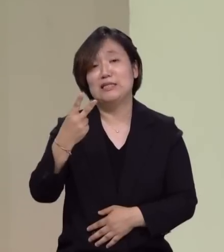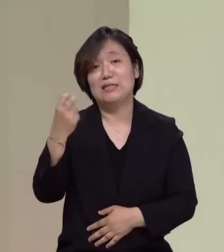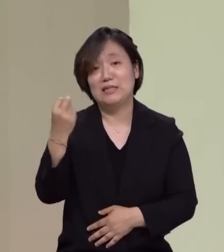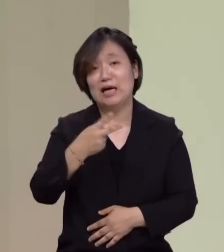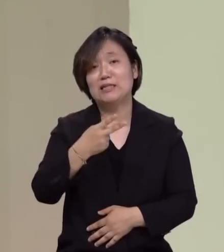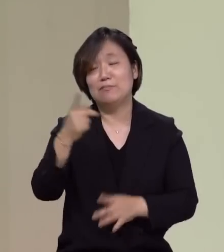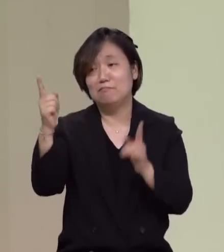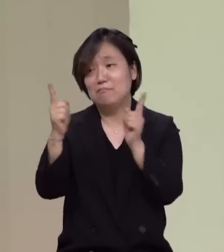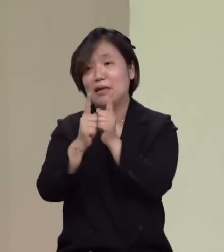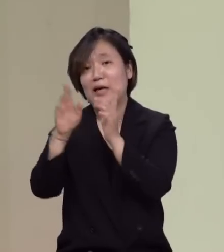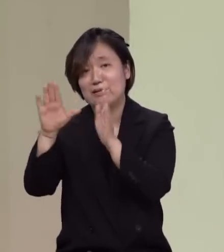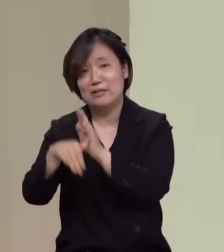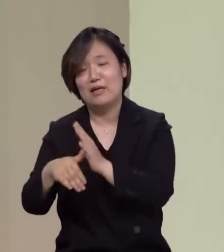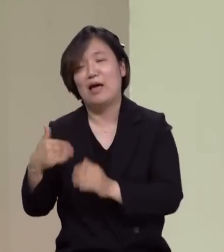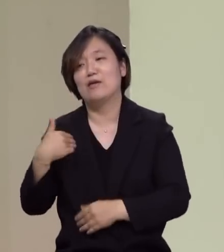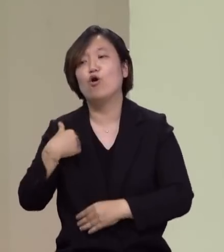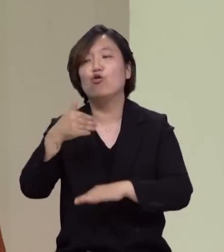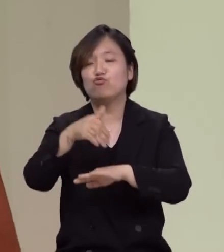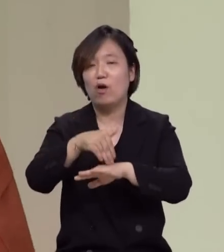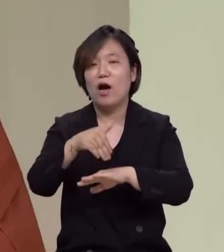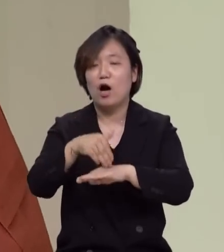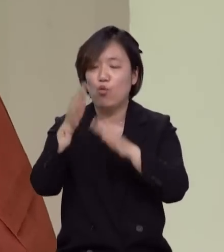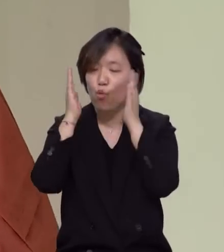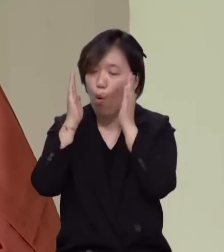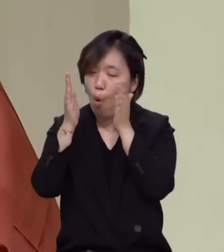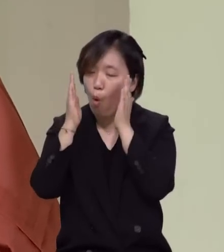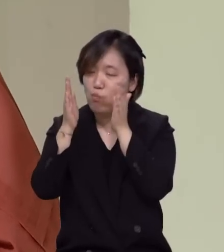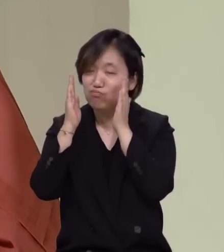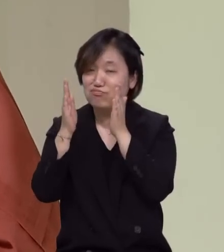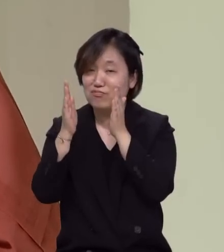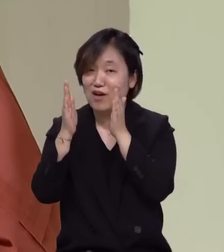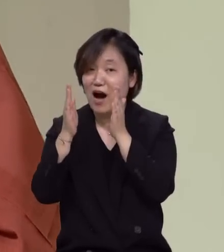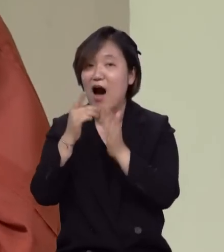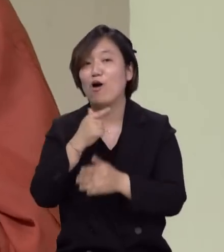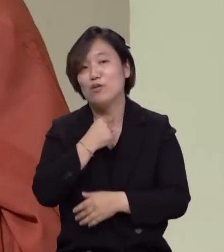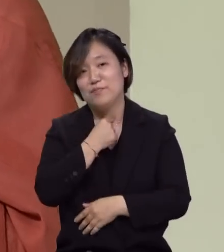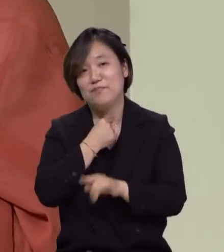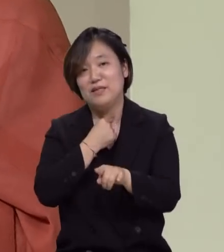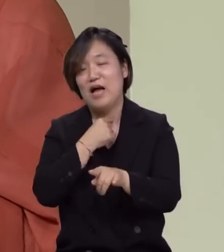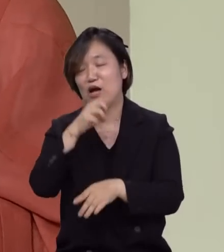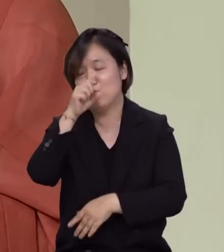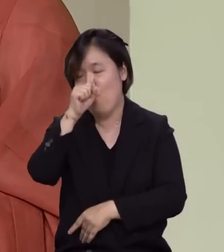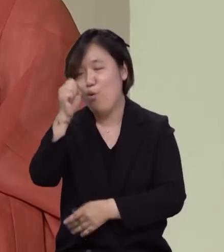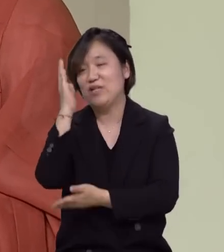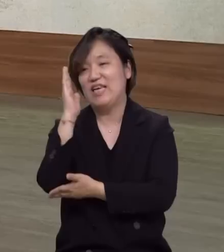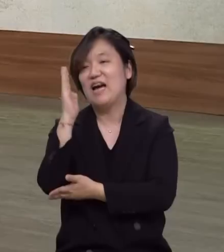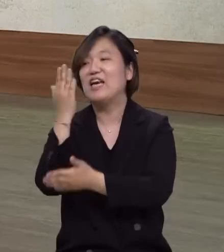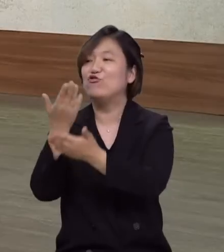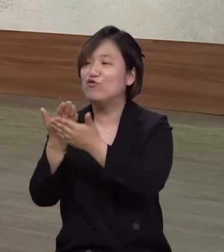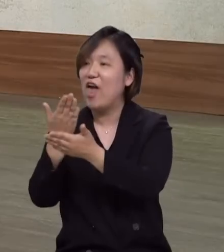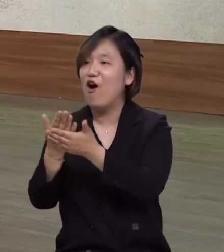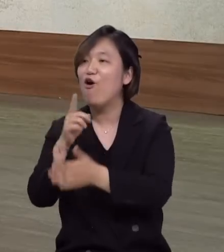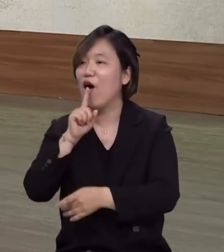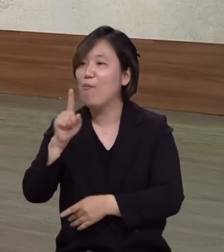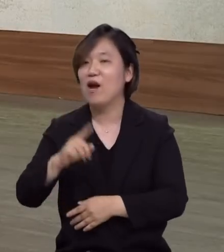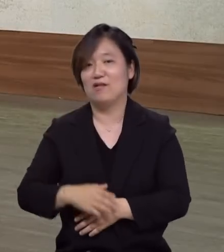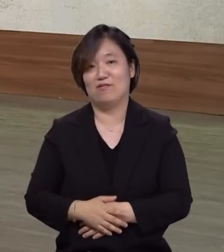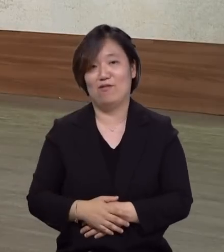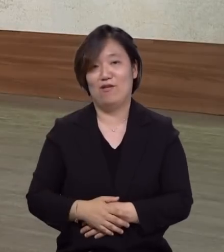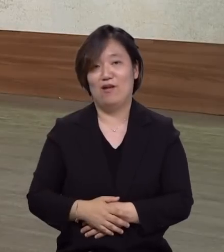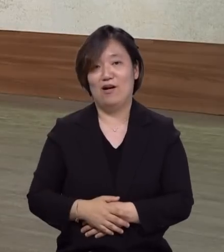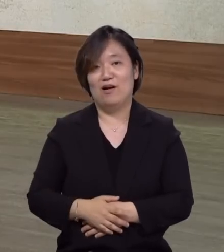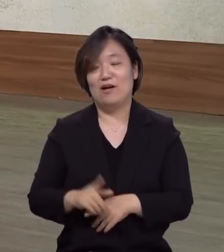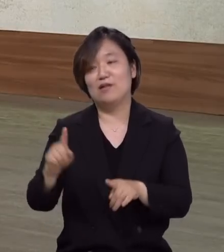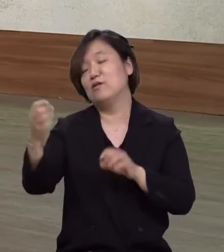수행을 하고 공부를 하려는데 좋은 말씀 좀 해주십시오 했더니 지금 너는